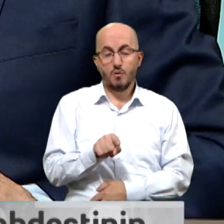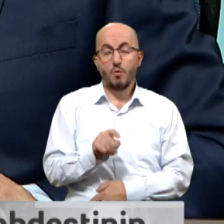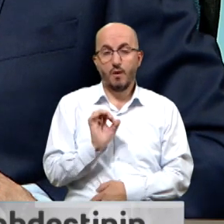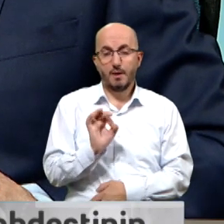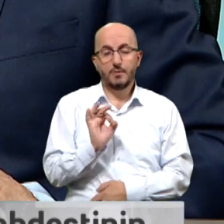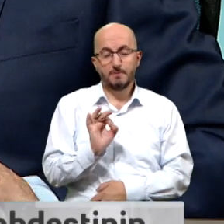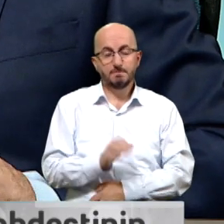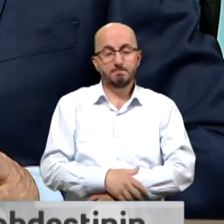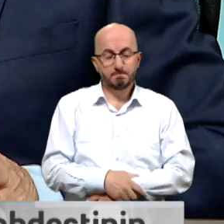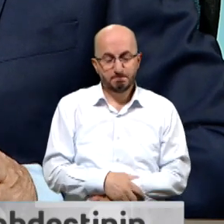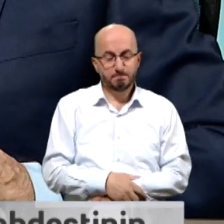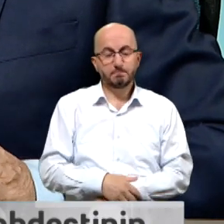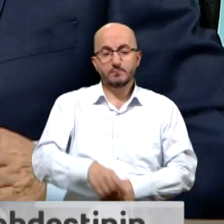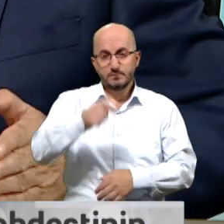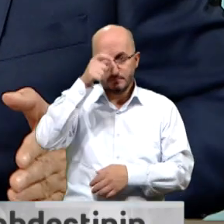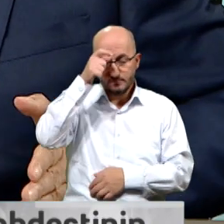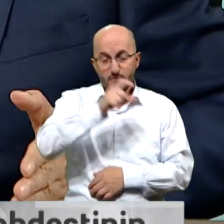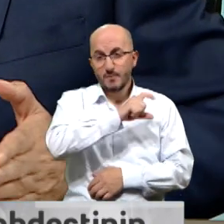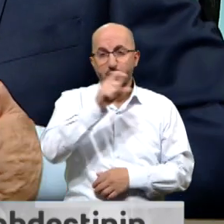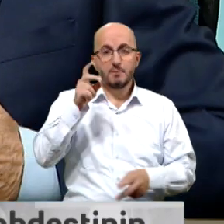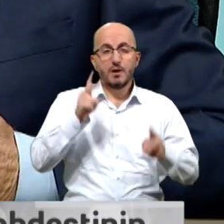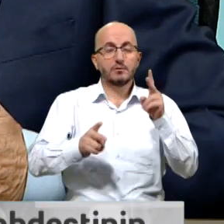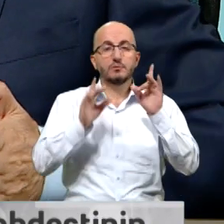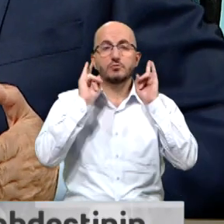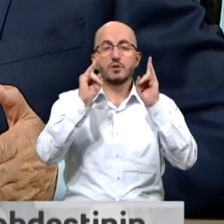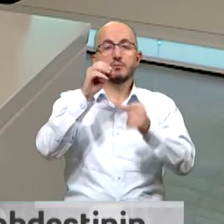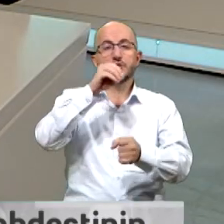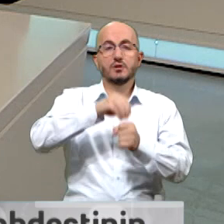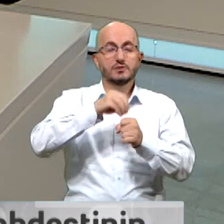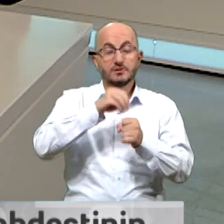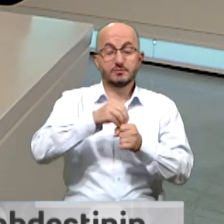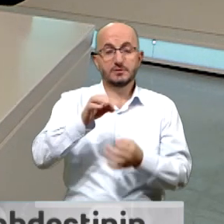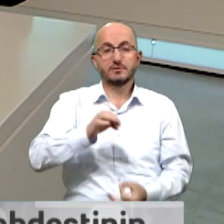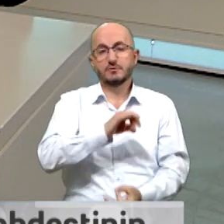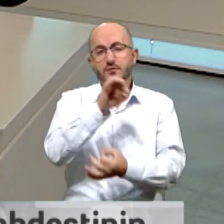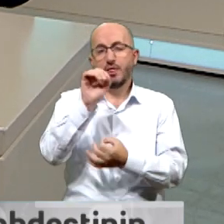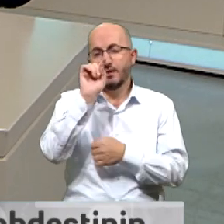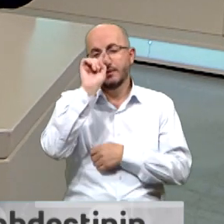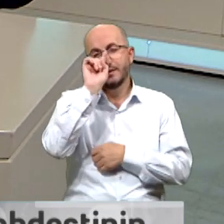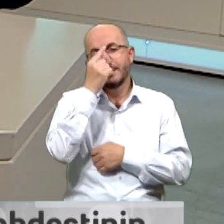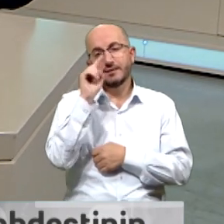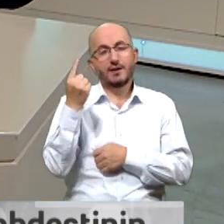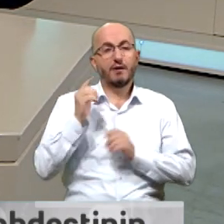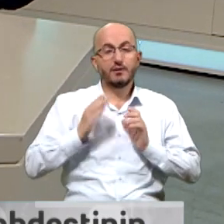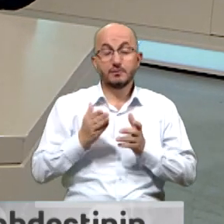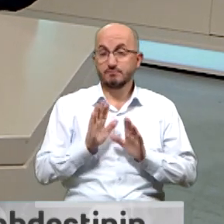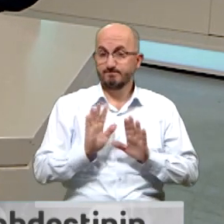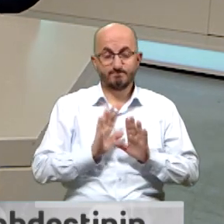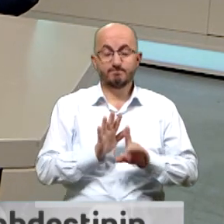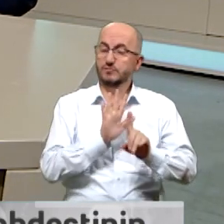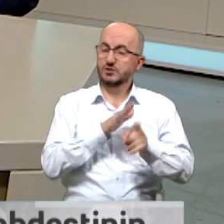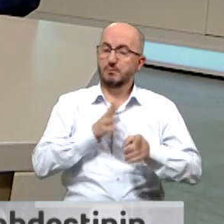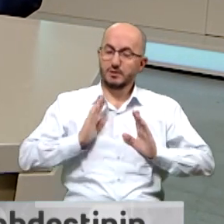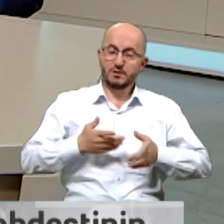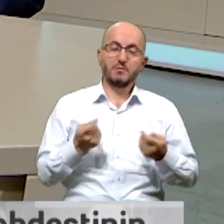Yani bizim ülkede bazen bakıyorsun camide bile insanlar tek başına kılıyor. Bunu terk etmek lazım. Cemaatle